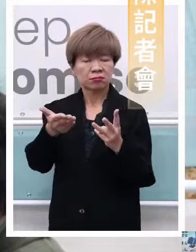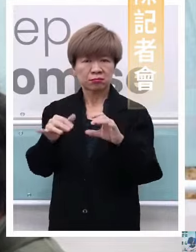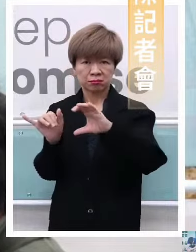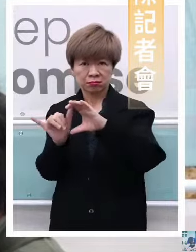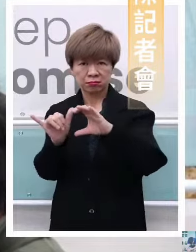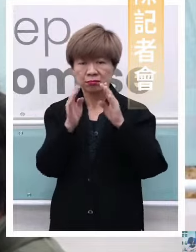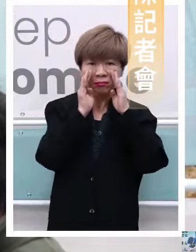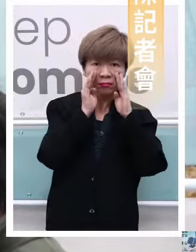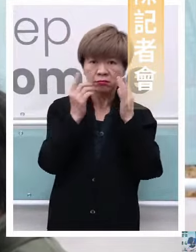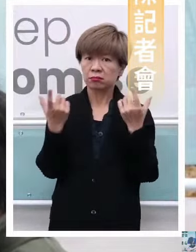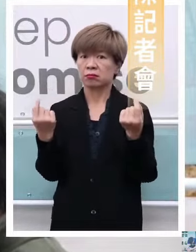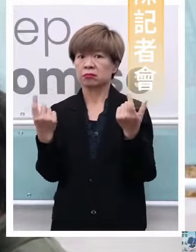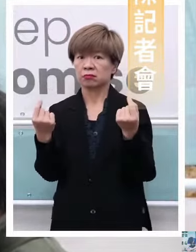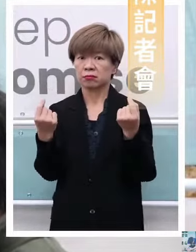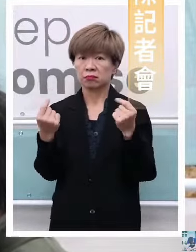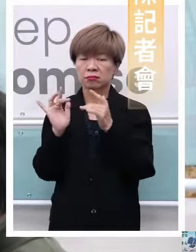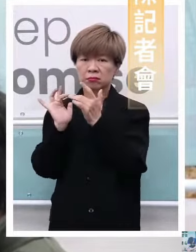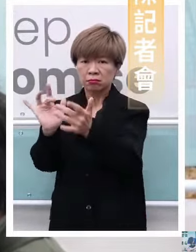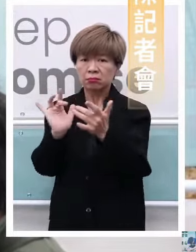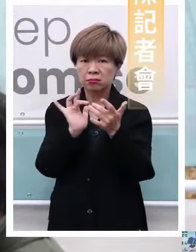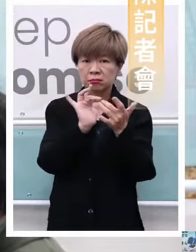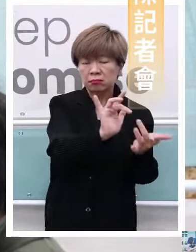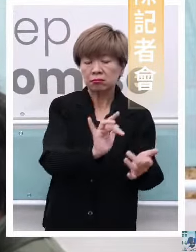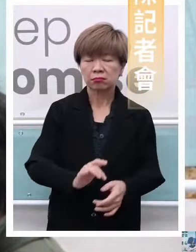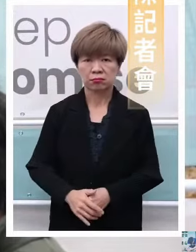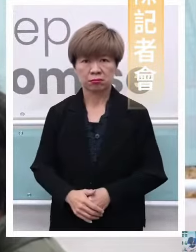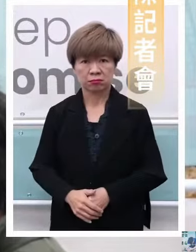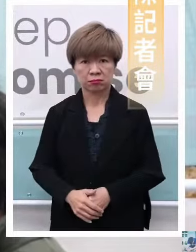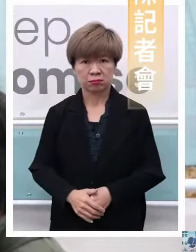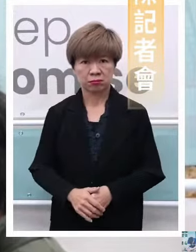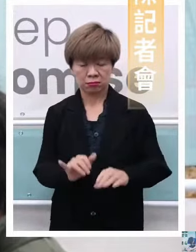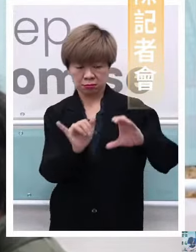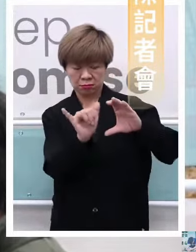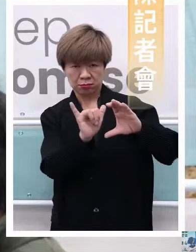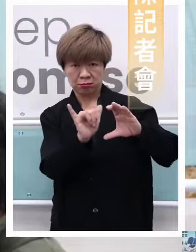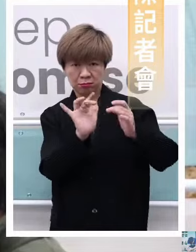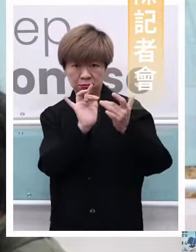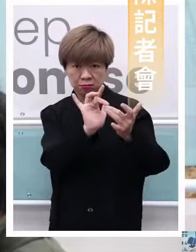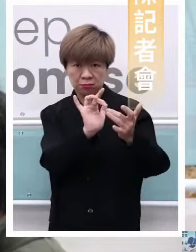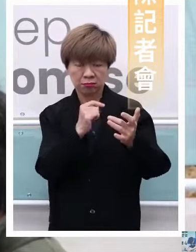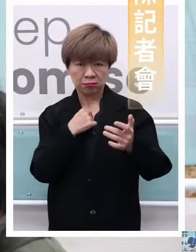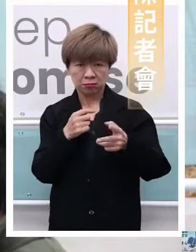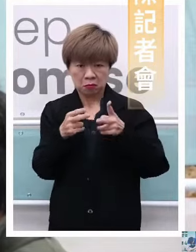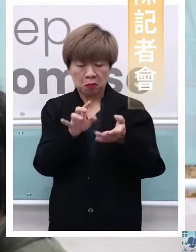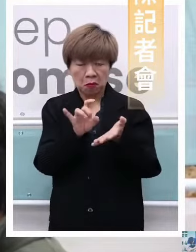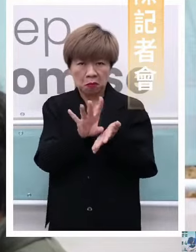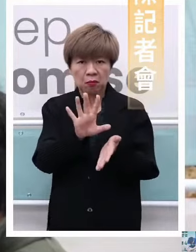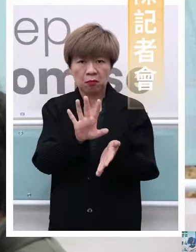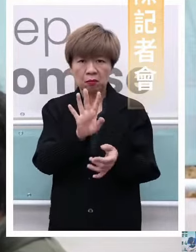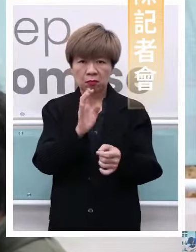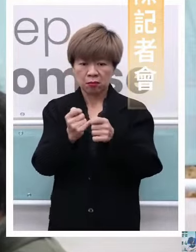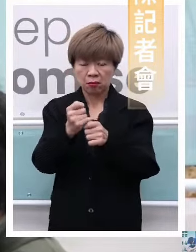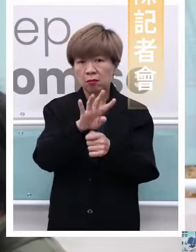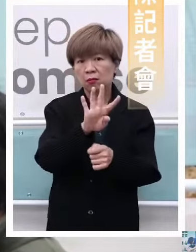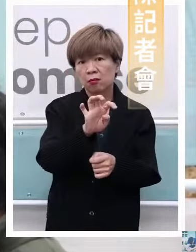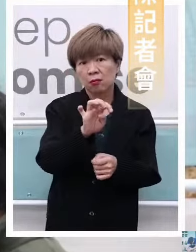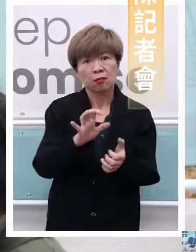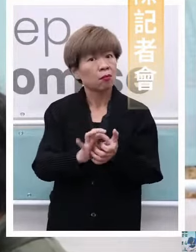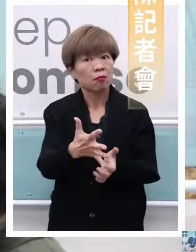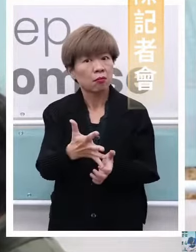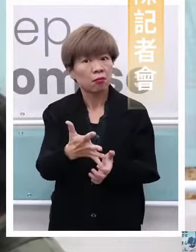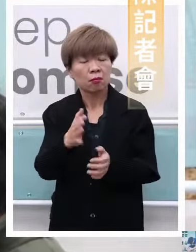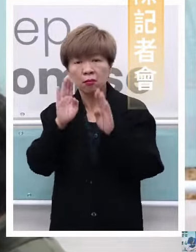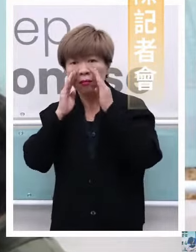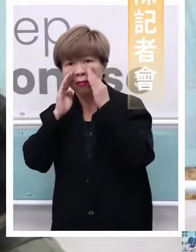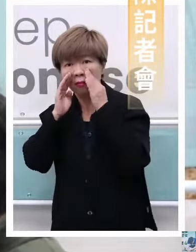同一套东西，那我们为什么要在YT 的呈现上面去剪掉44秒，而在 FB 的呈现上面